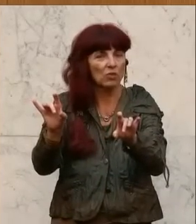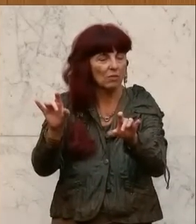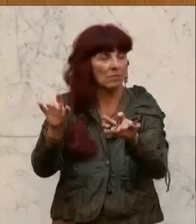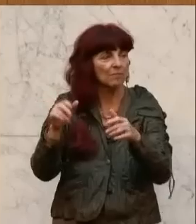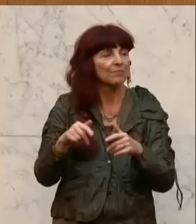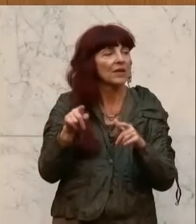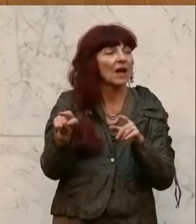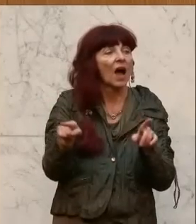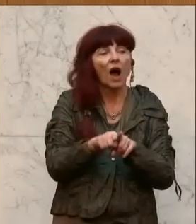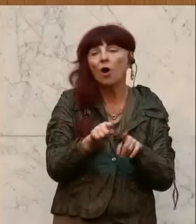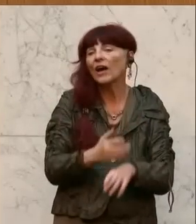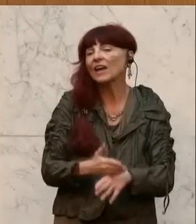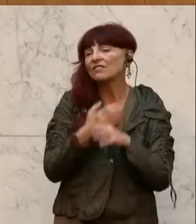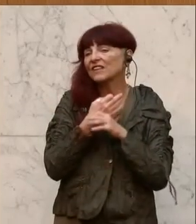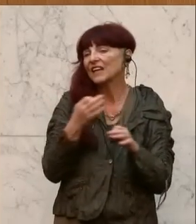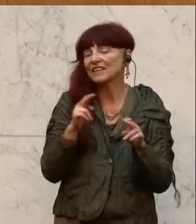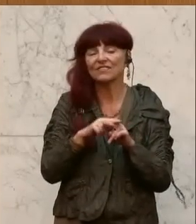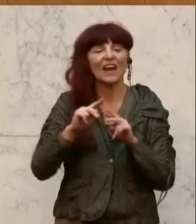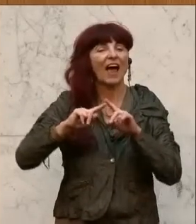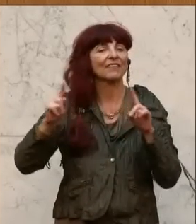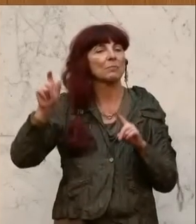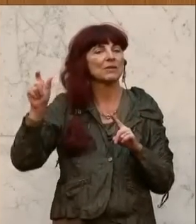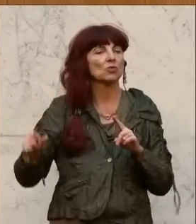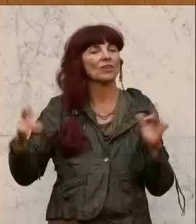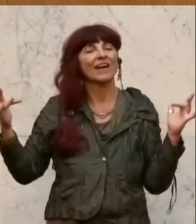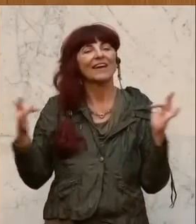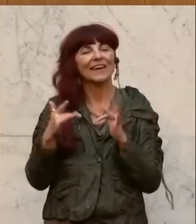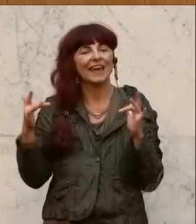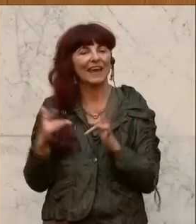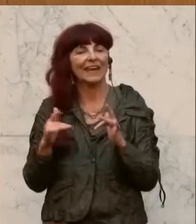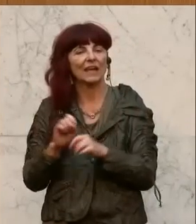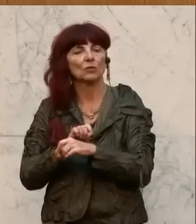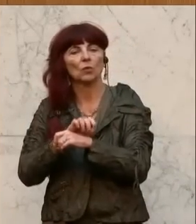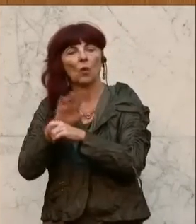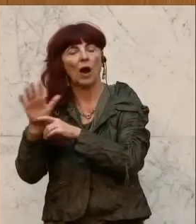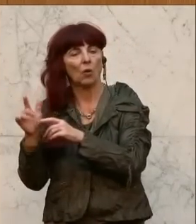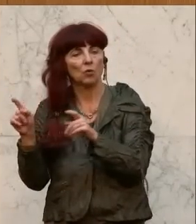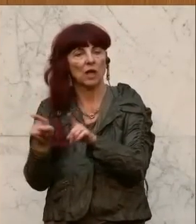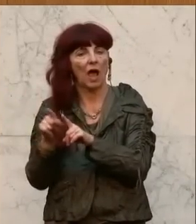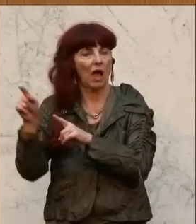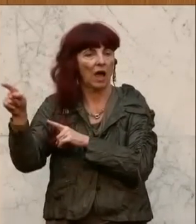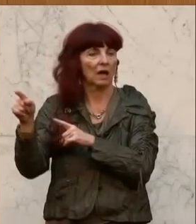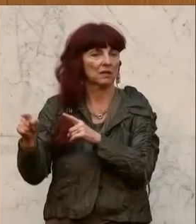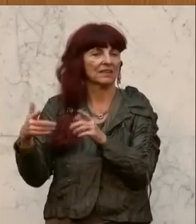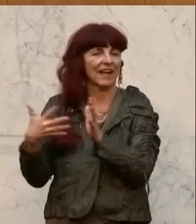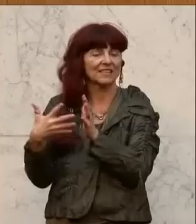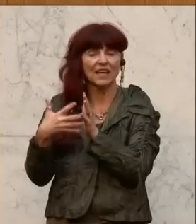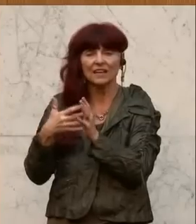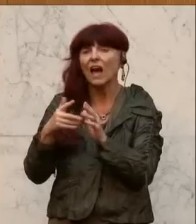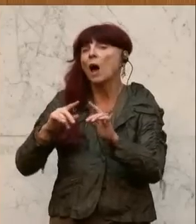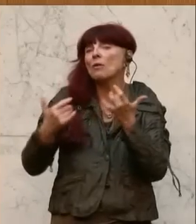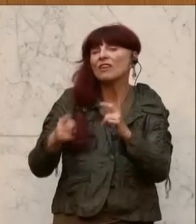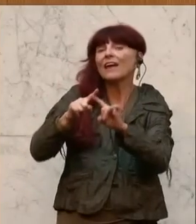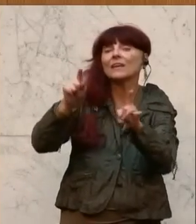der hat auch nichts davon, wenn sich jemand gegen Corona testen lässt, weil sie wissen nicht, ob das Gegenüber nicht Influenza hat, ein RSV-Virus hat oder